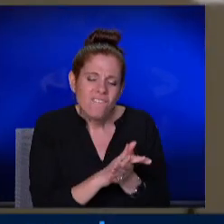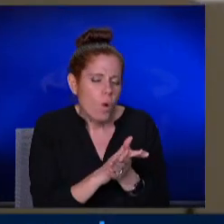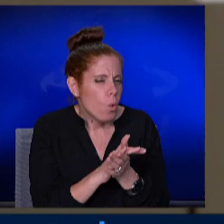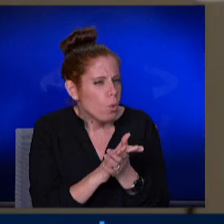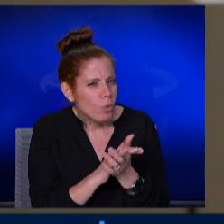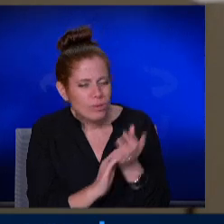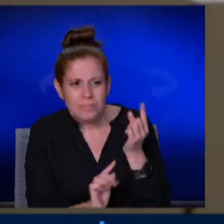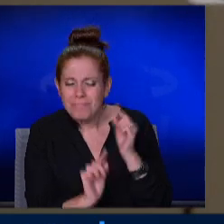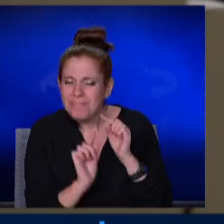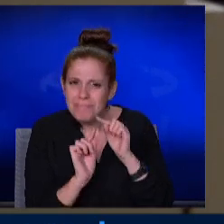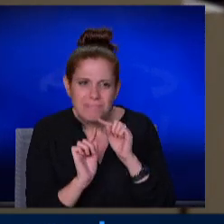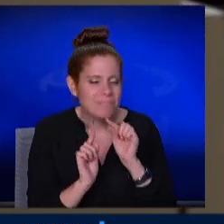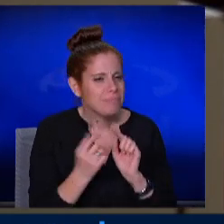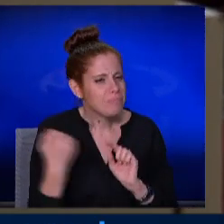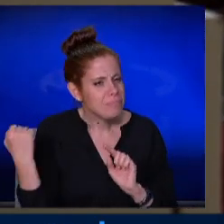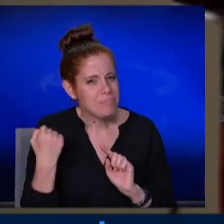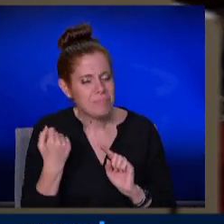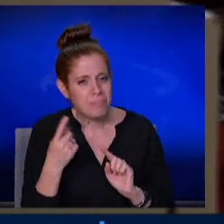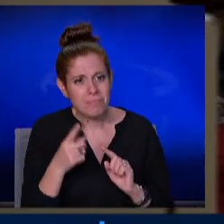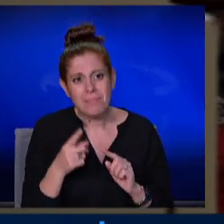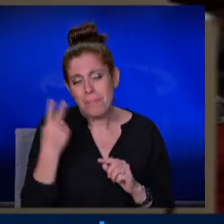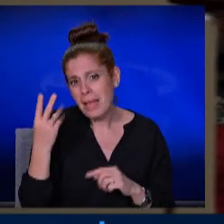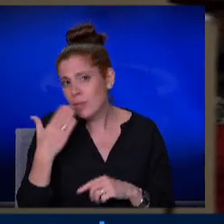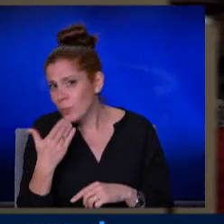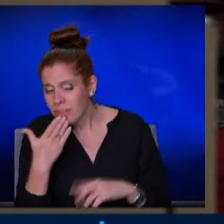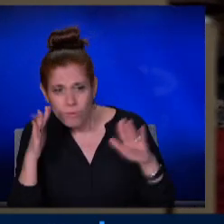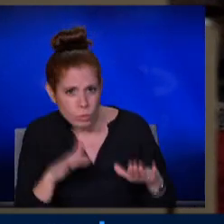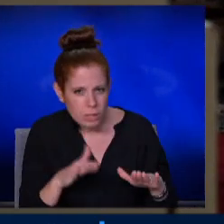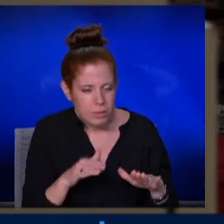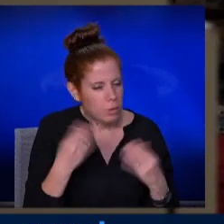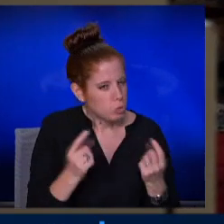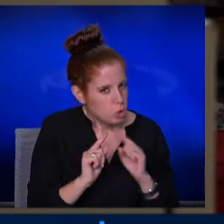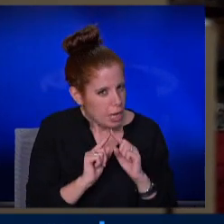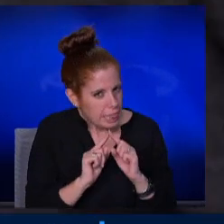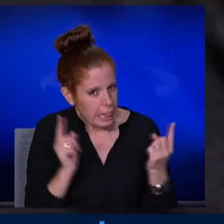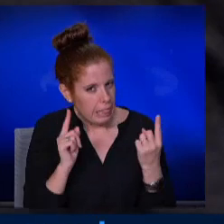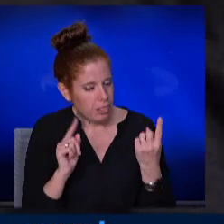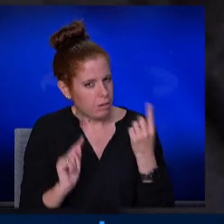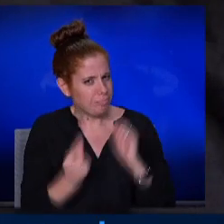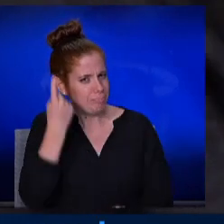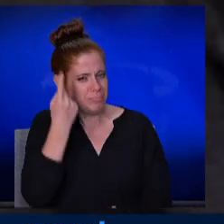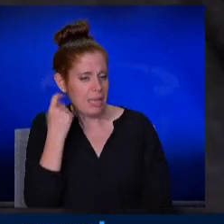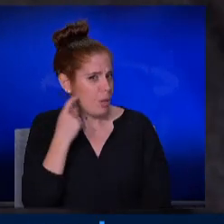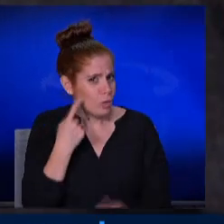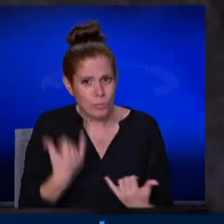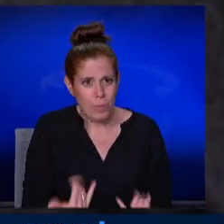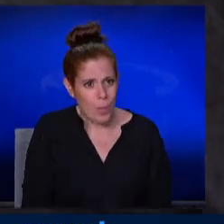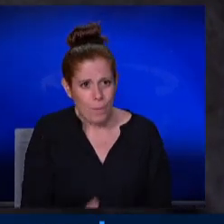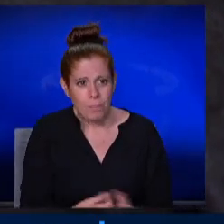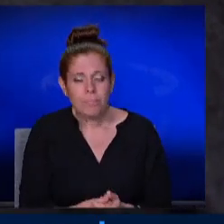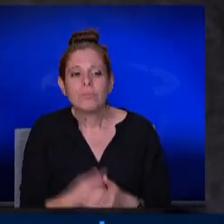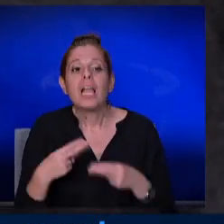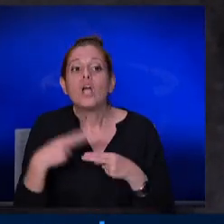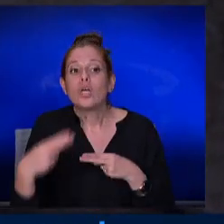יהודי לשכנו המוסלמי, כזו שנדיר לשמוע עליה בימינו. כנת אלג'אר היהודיה